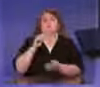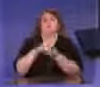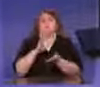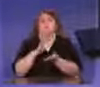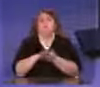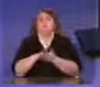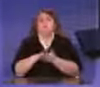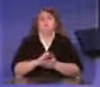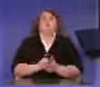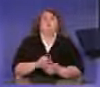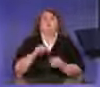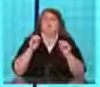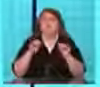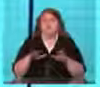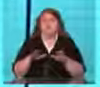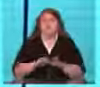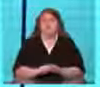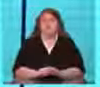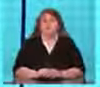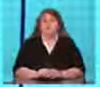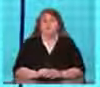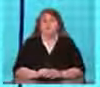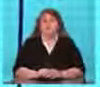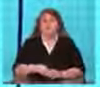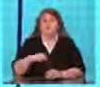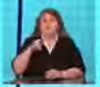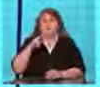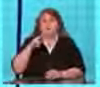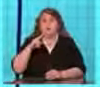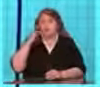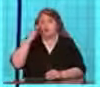Записываем решение. Parent – родители.